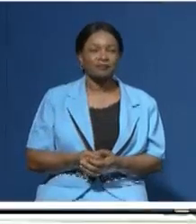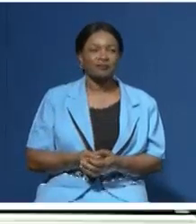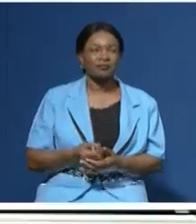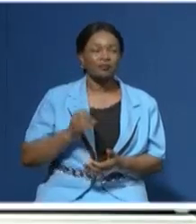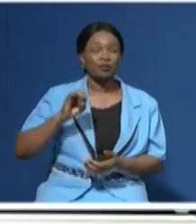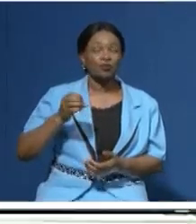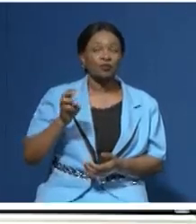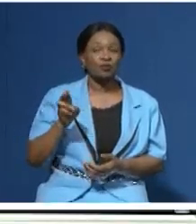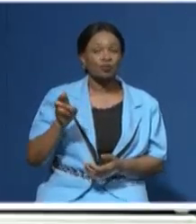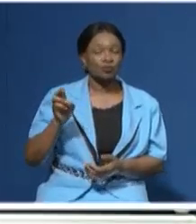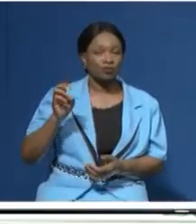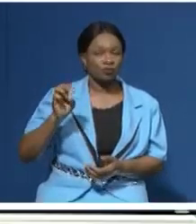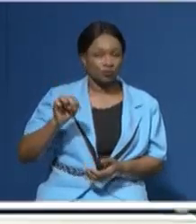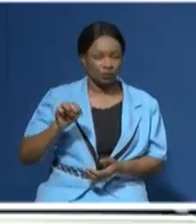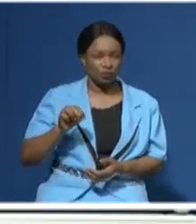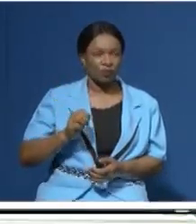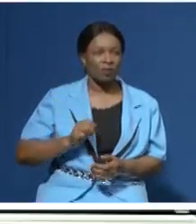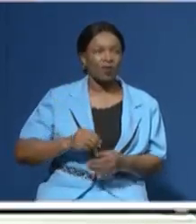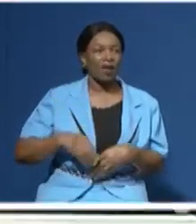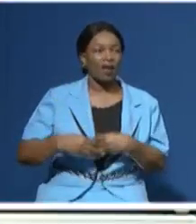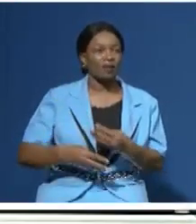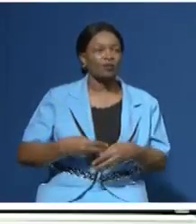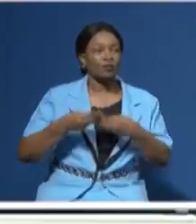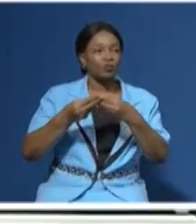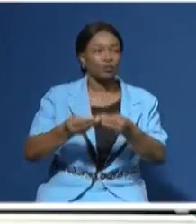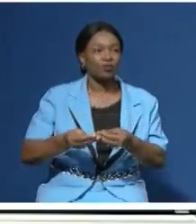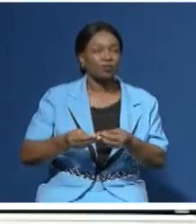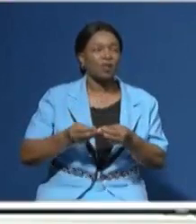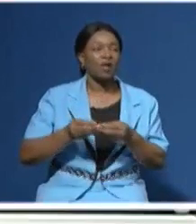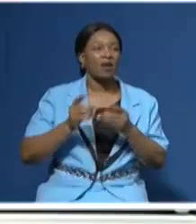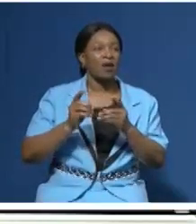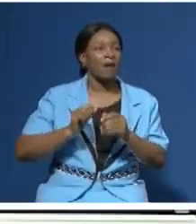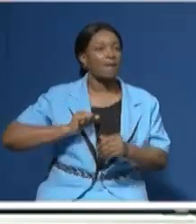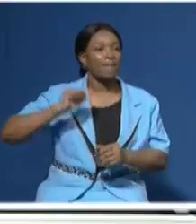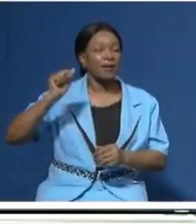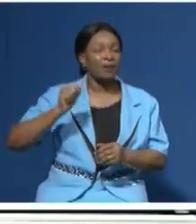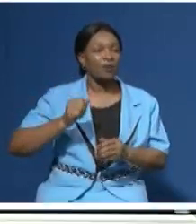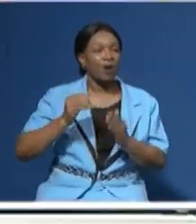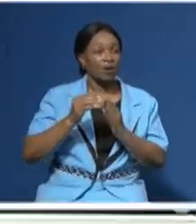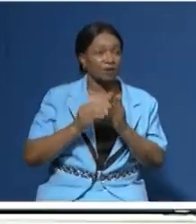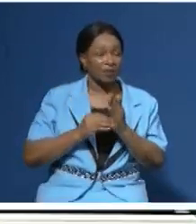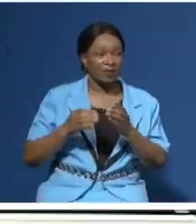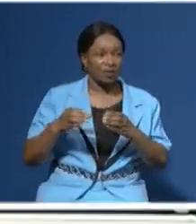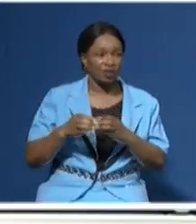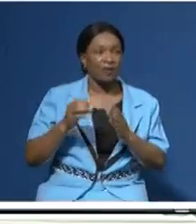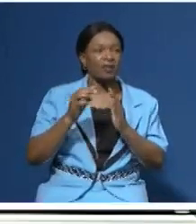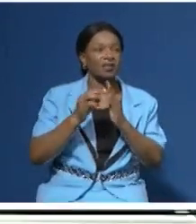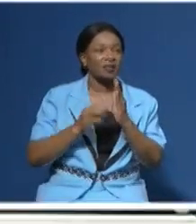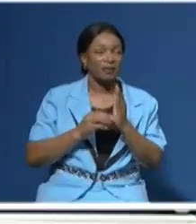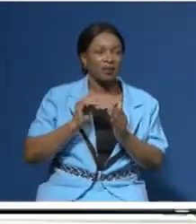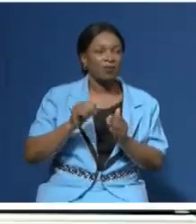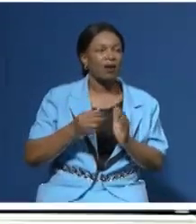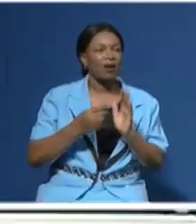John Vincent Mataka alitunukiwa tuzo ya bingwa wa hisabati Tanzania na chama cha hisabati Tanzania